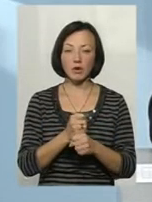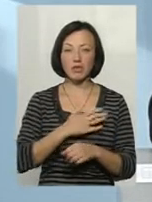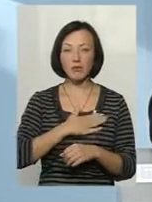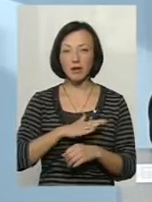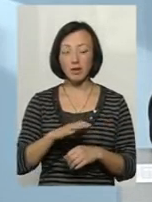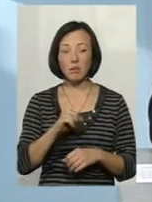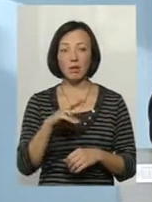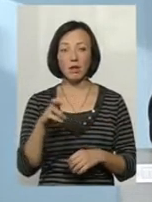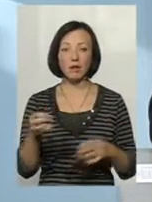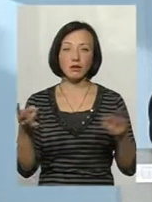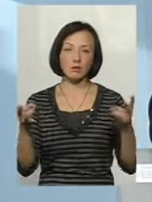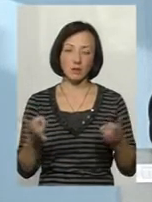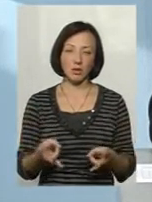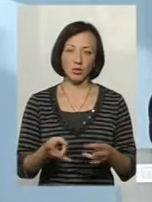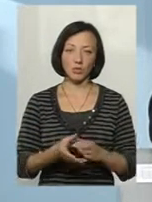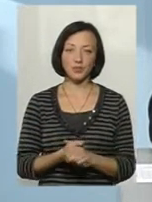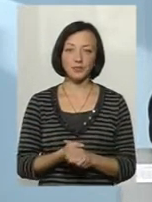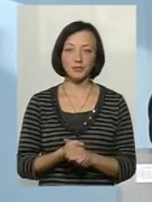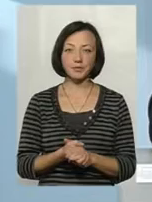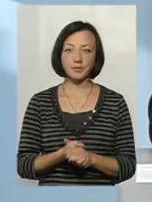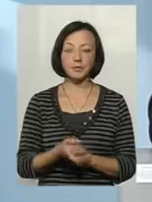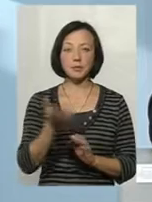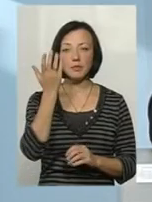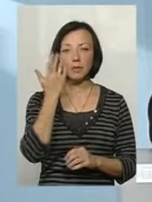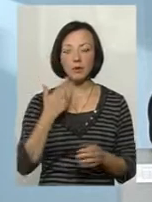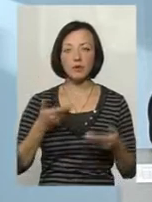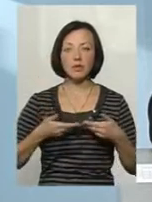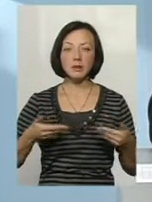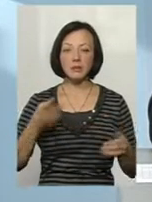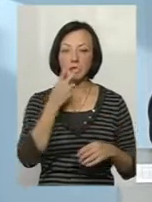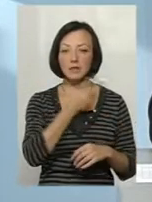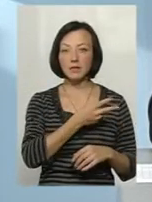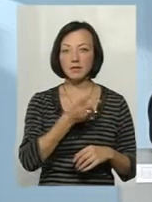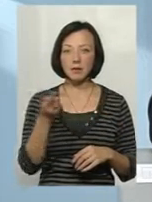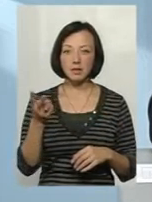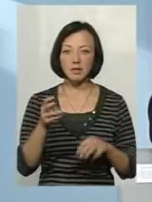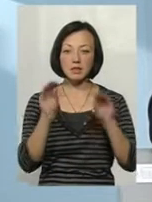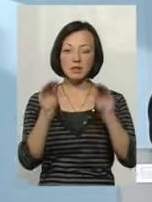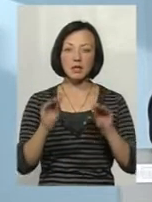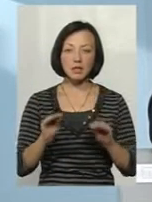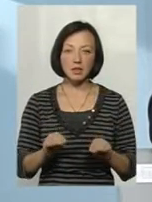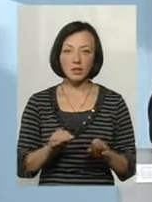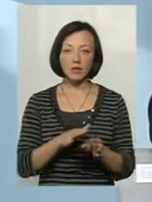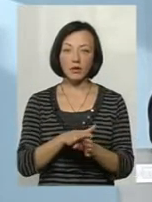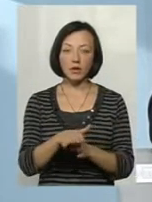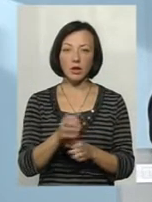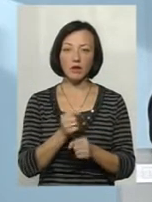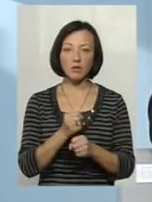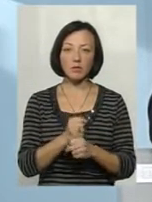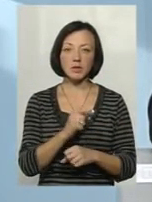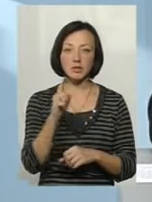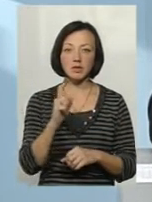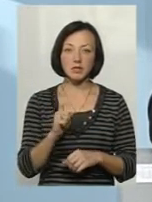Неприємно, але необхідно. І от коли ми дивилися, я дивився статистику виконання робіт за